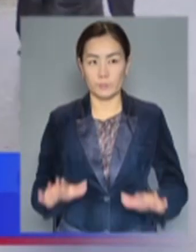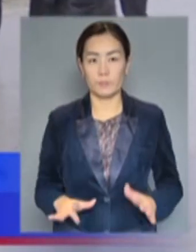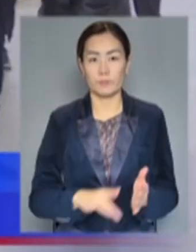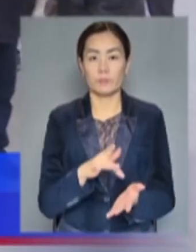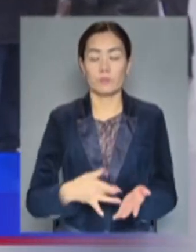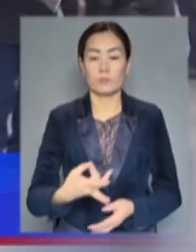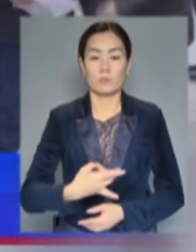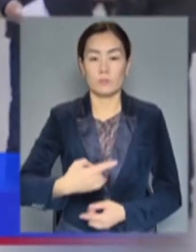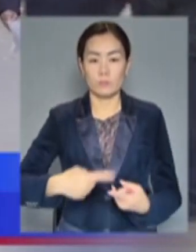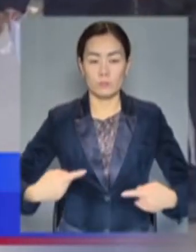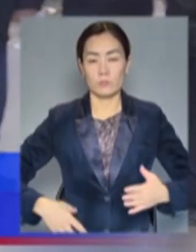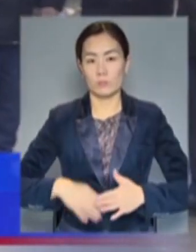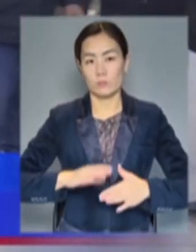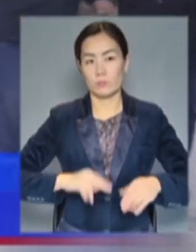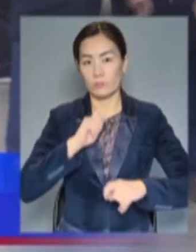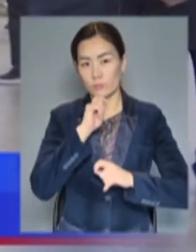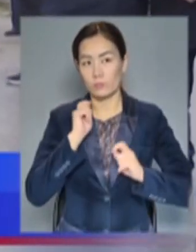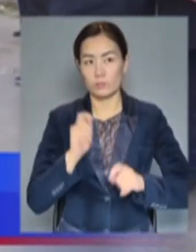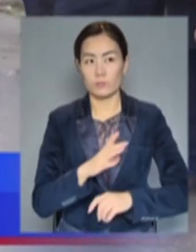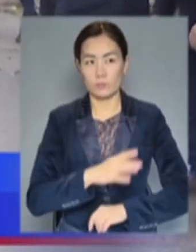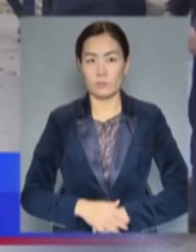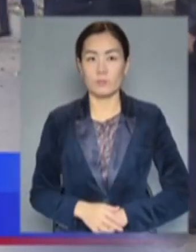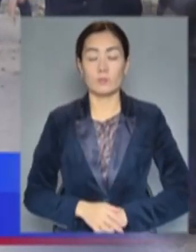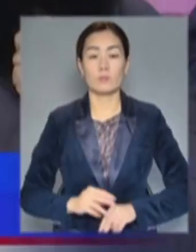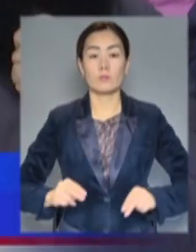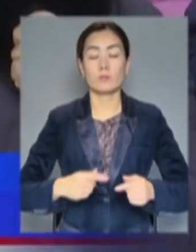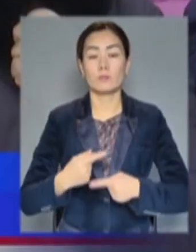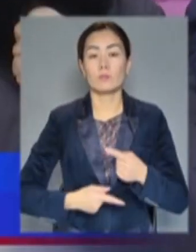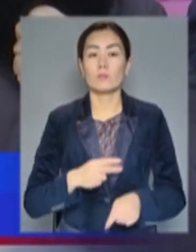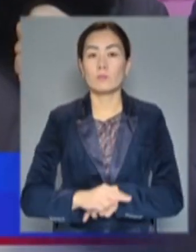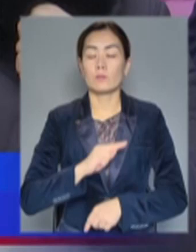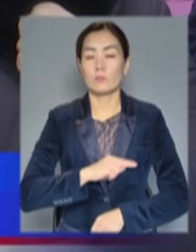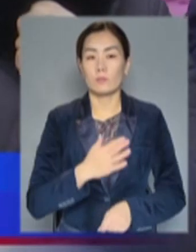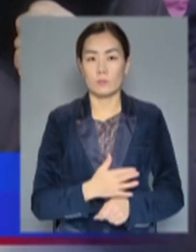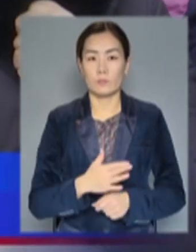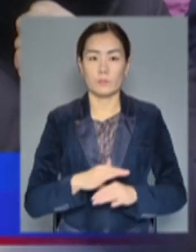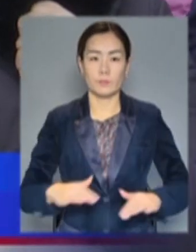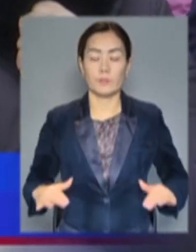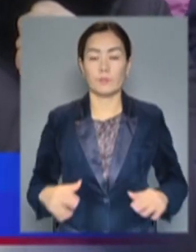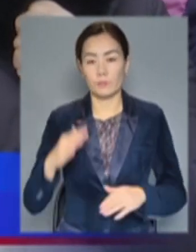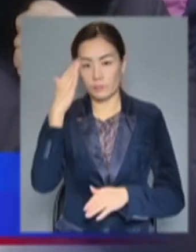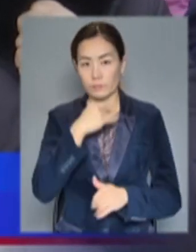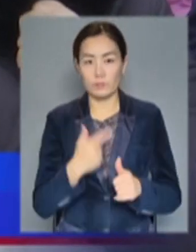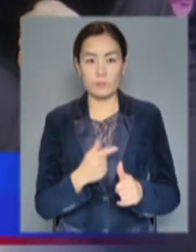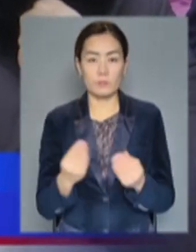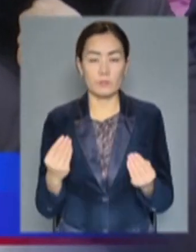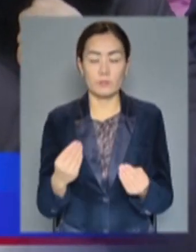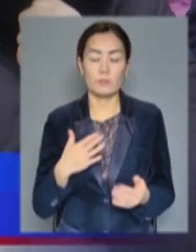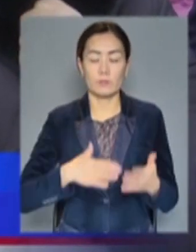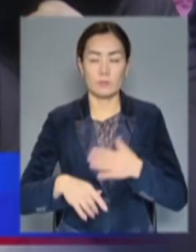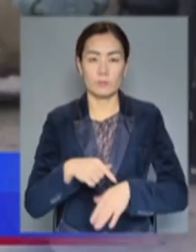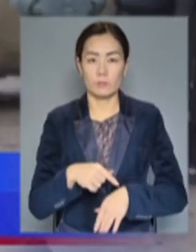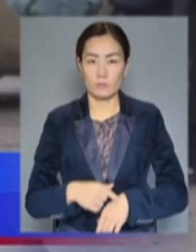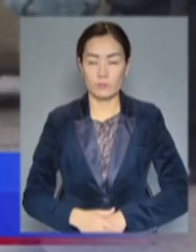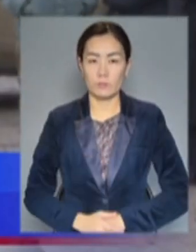қала облысының түрлі деңгейдегі марапаттарын иеленген. Адам ұрпағымен мың жасайды деген ұрпақтары аталарының атар дақталғанына дән